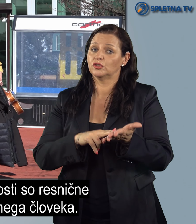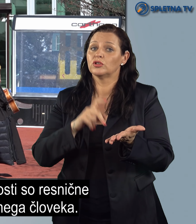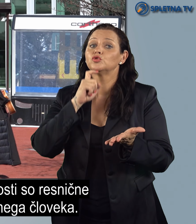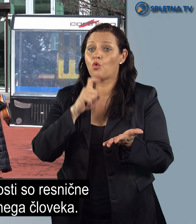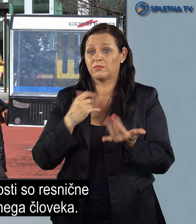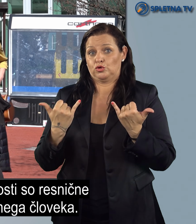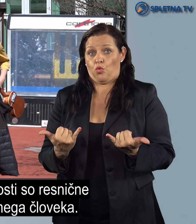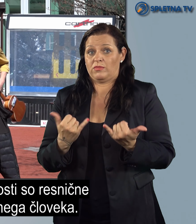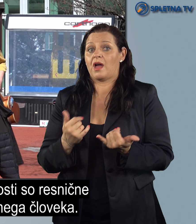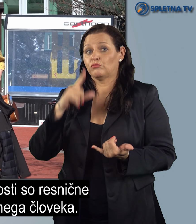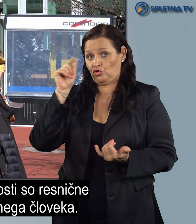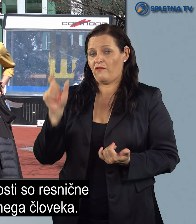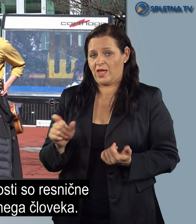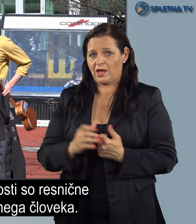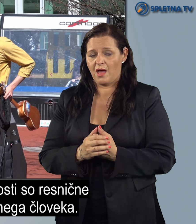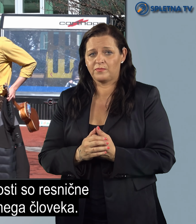sodobnega človeka.